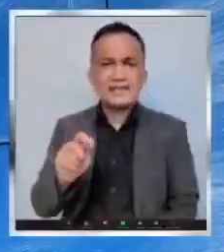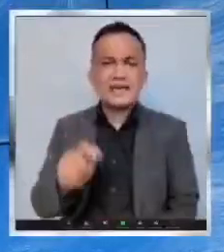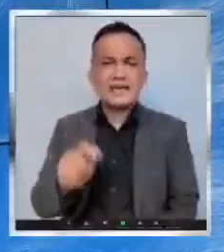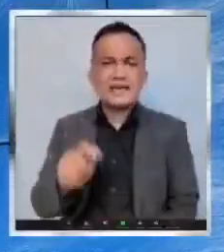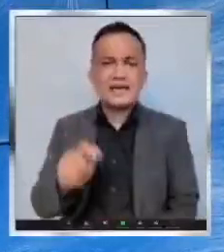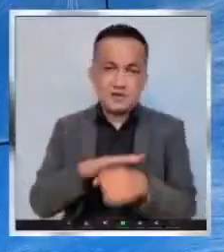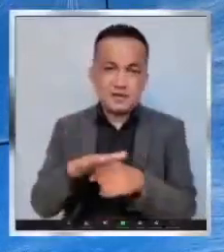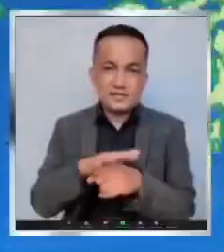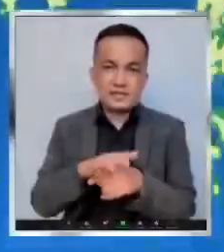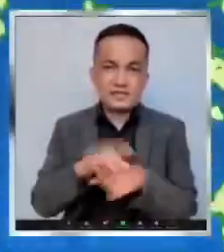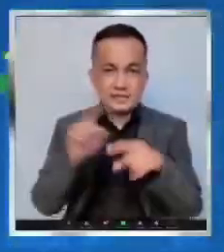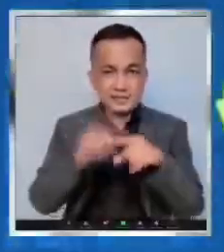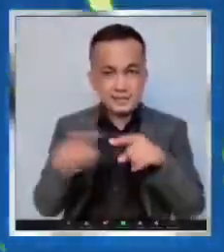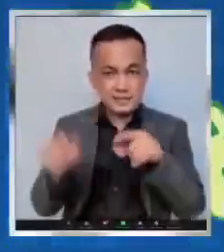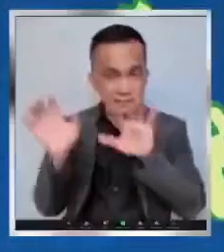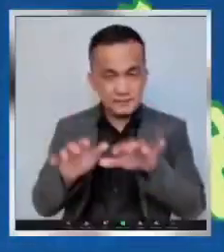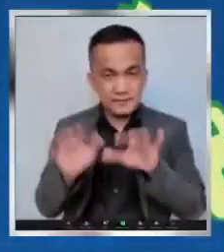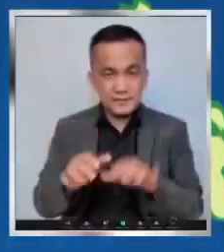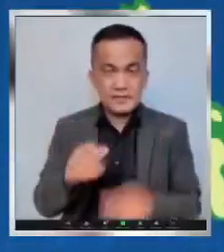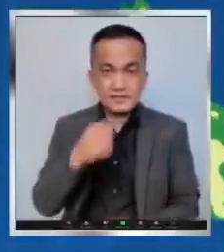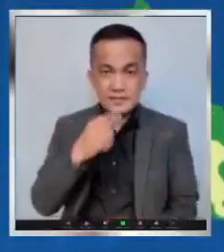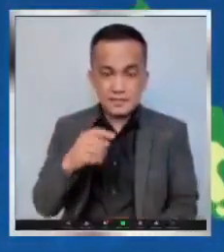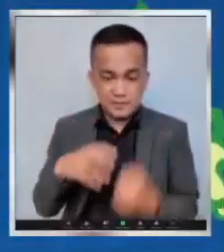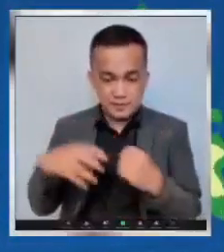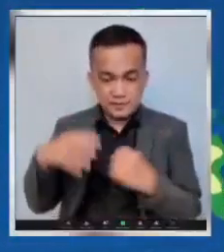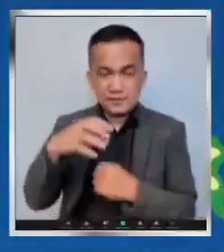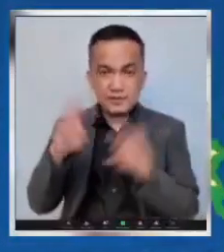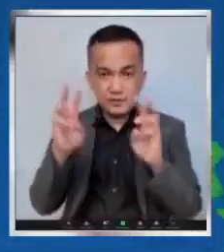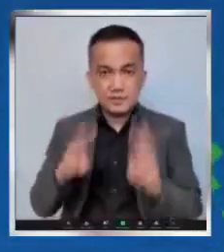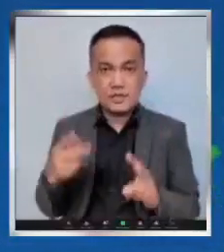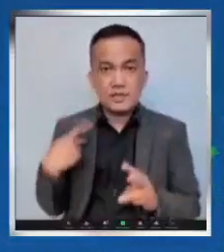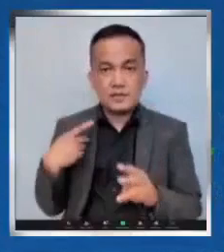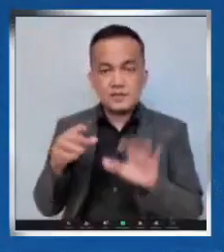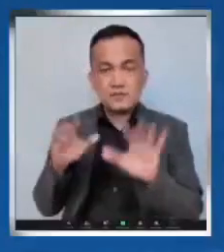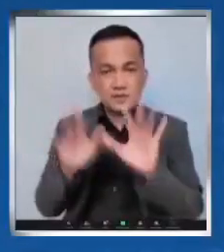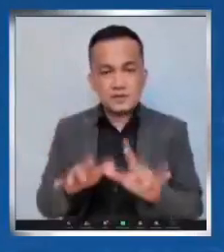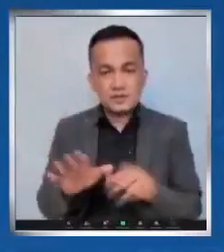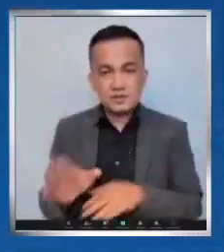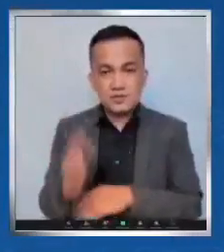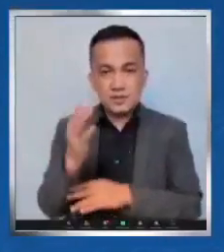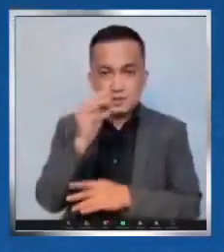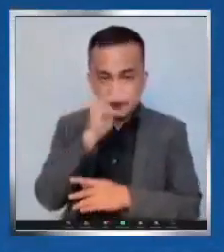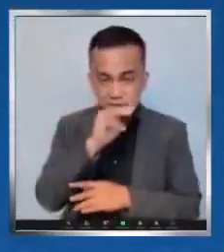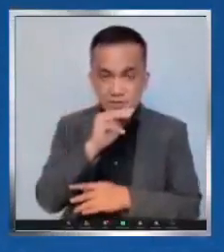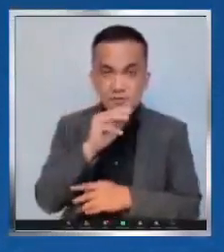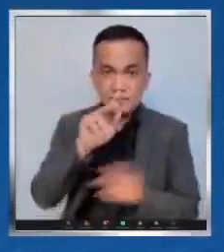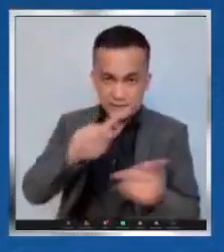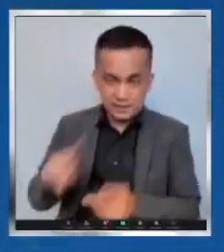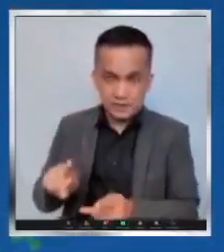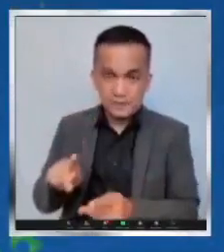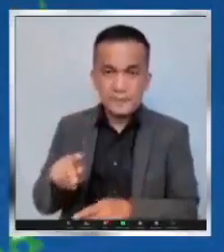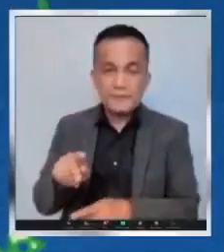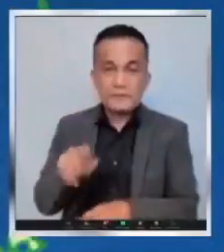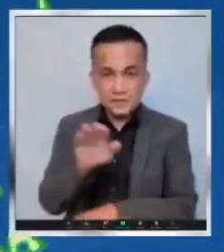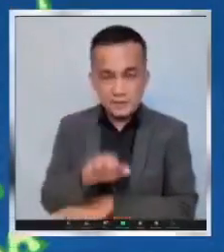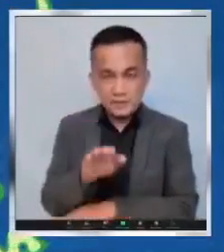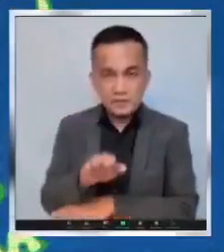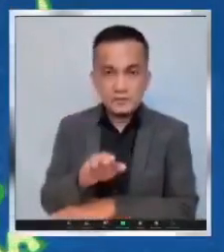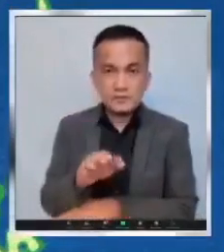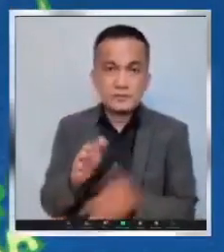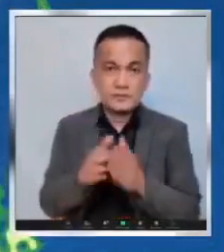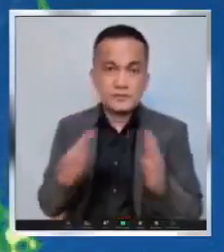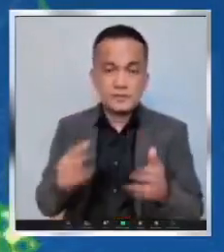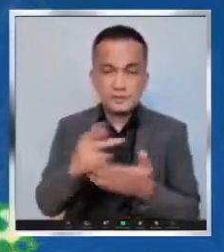Sa datos po ng Metro Weather, may ulan na sa umaga sa Mindoro at Palawan. Sa hapon, malaking bahagi na ng Luzon